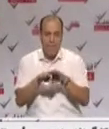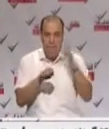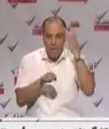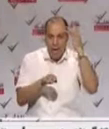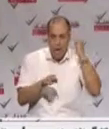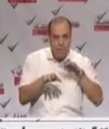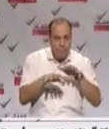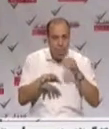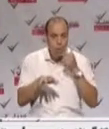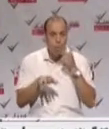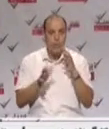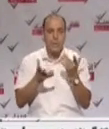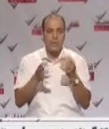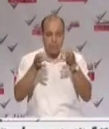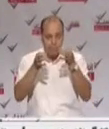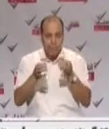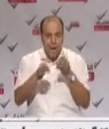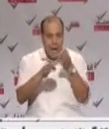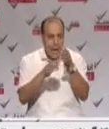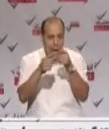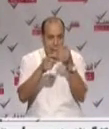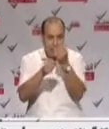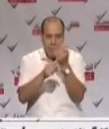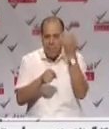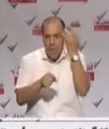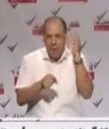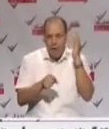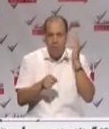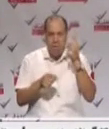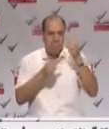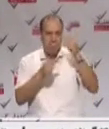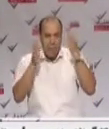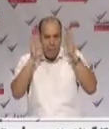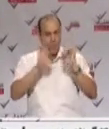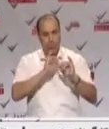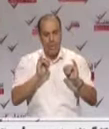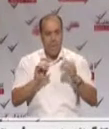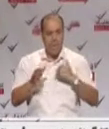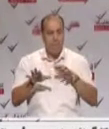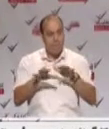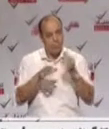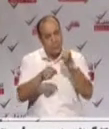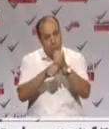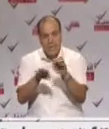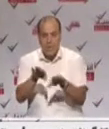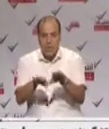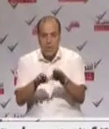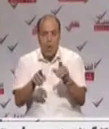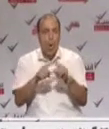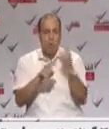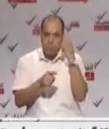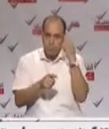ثقافيا سوف نسعى لتحقيق التوازن الثقافي، لا غلو ولا تطرف ديني. سوف نسعى لإحداث توازن بين قوة